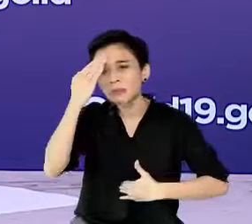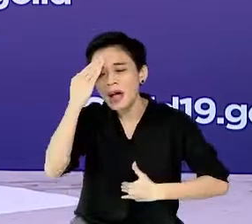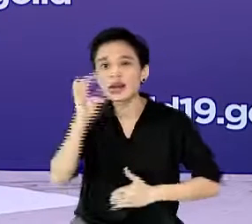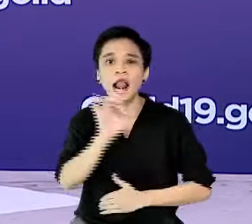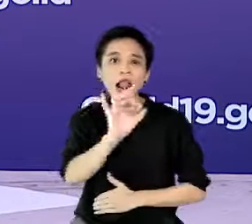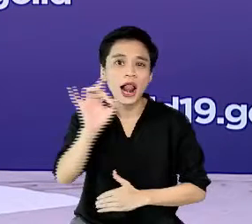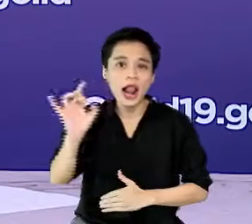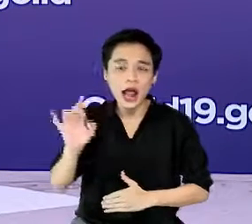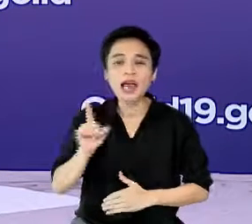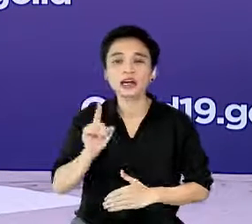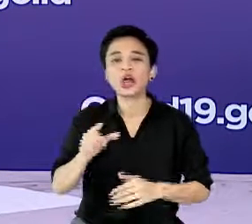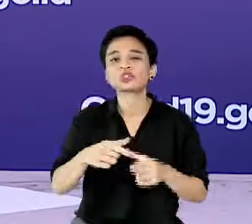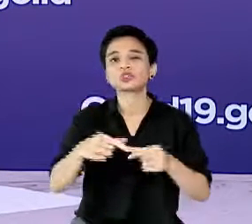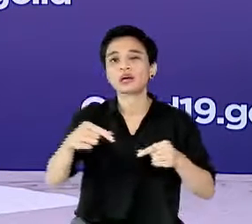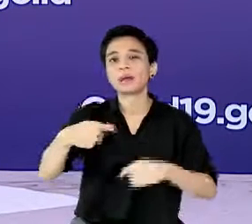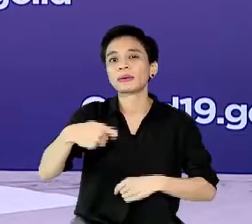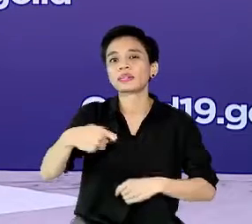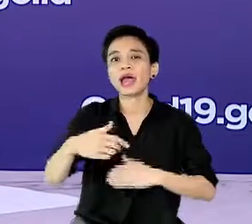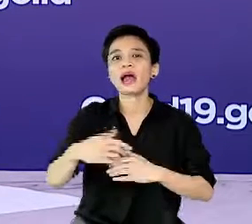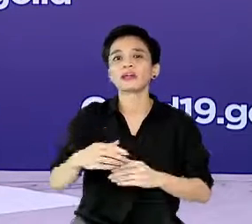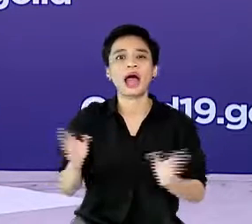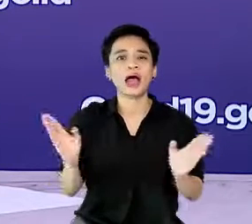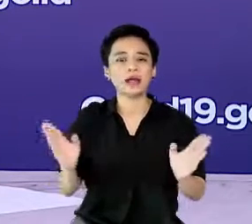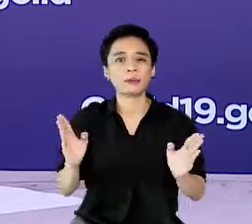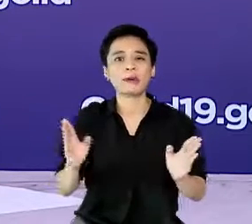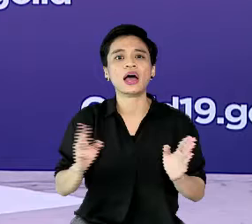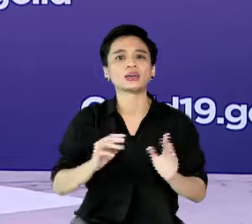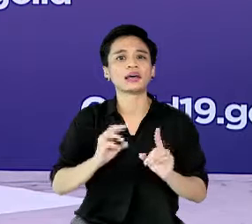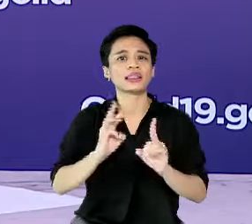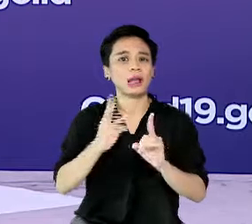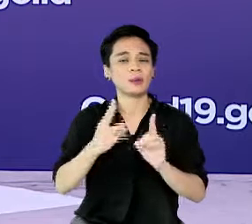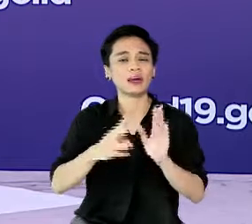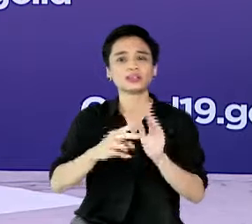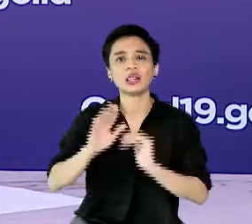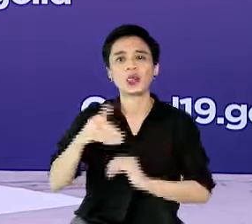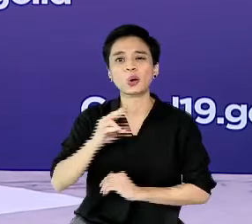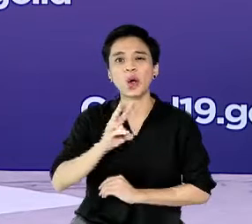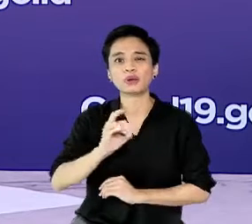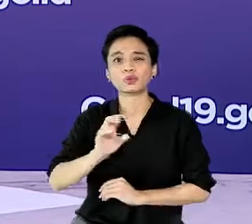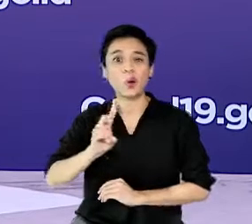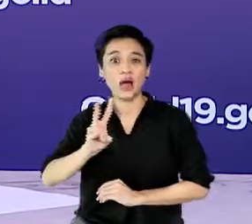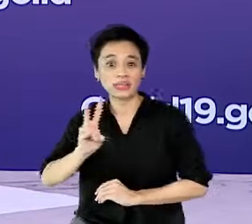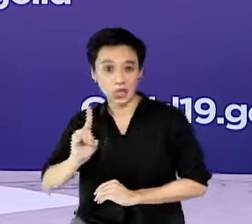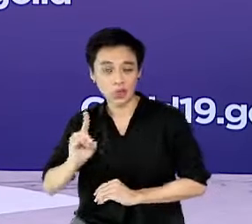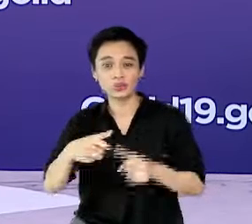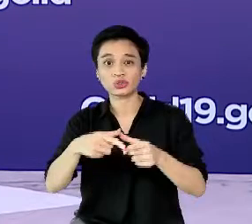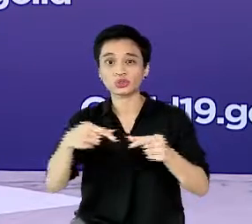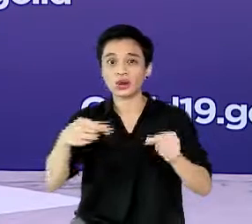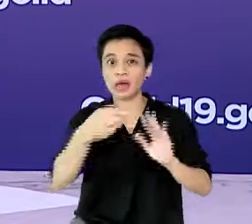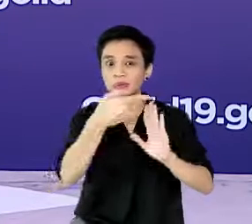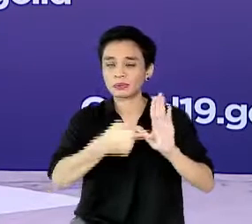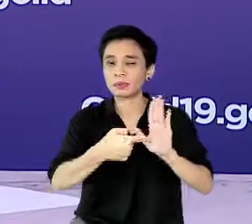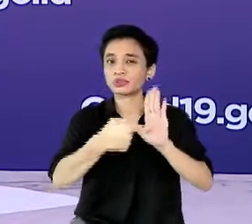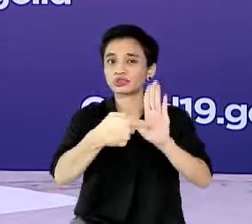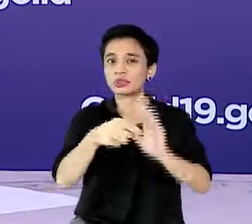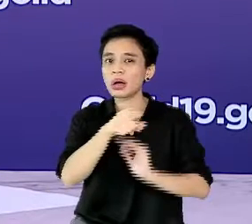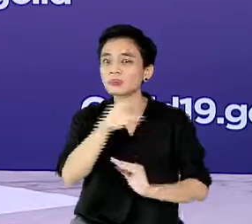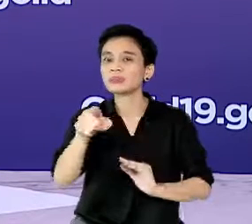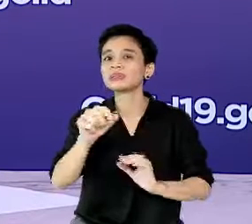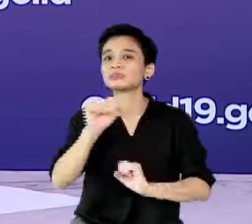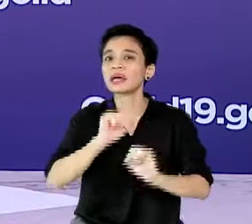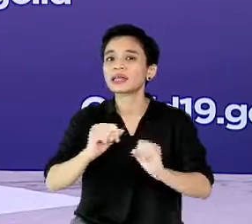edaran Menteri Agama nomor 13 tahun 2021 dalam surat edaran ini kegiatan sosial keagamaan